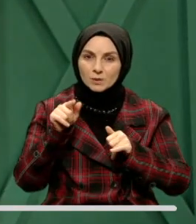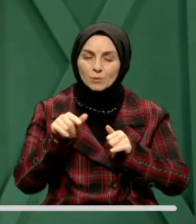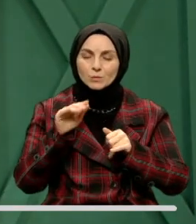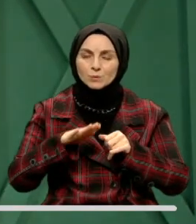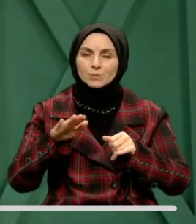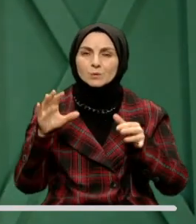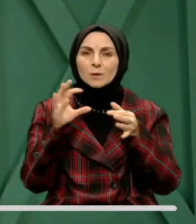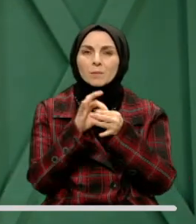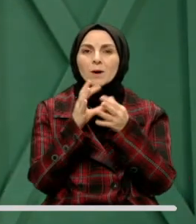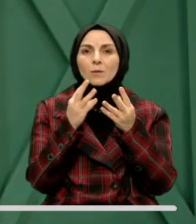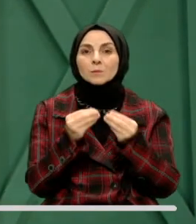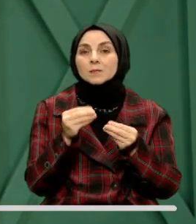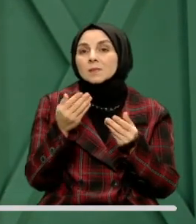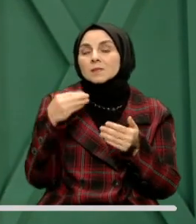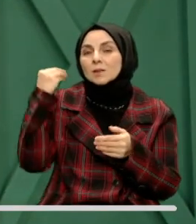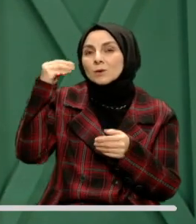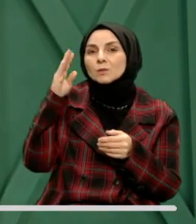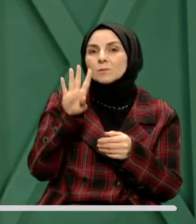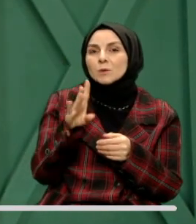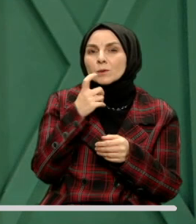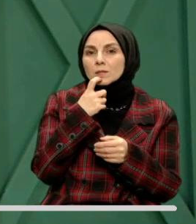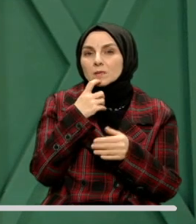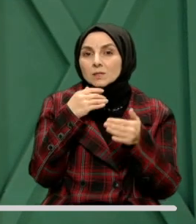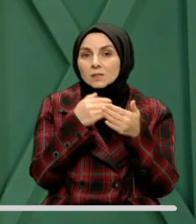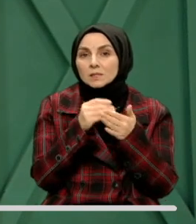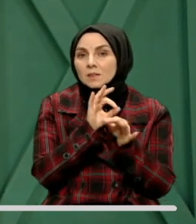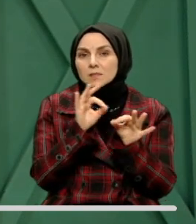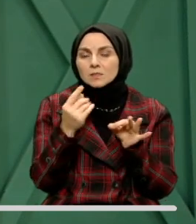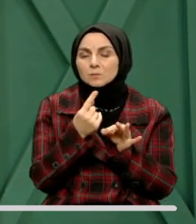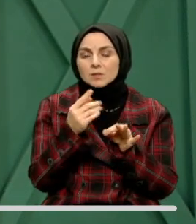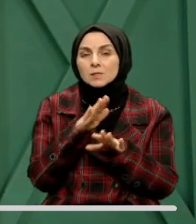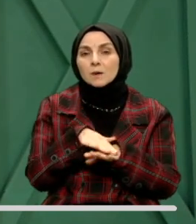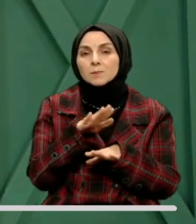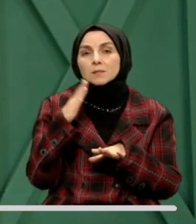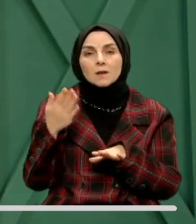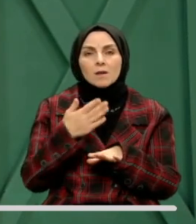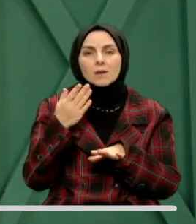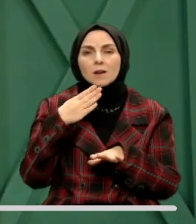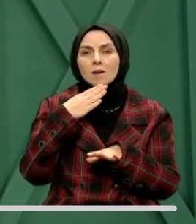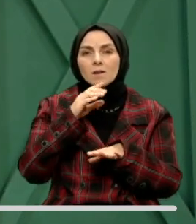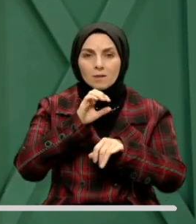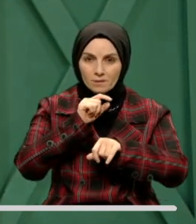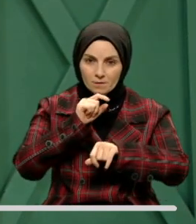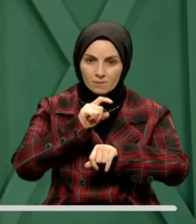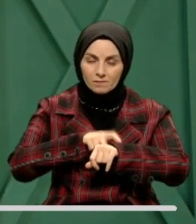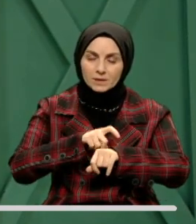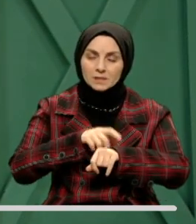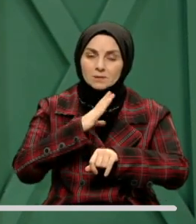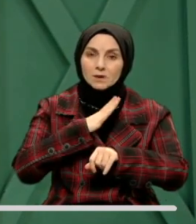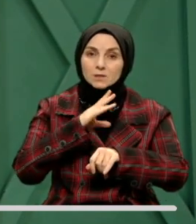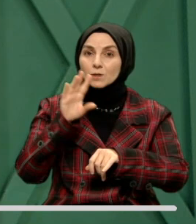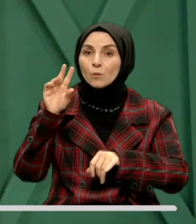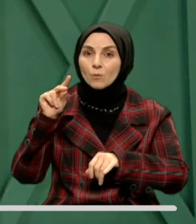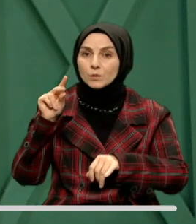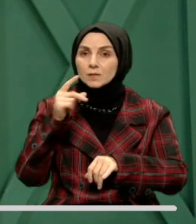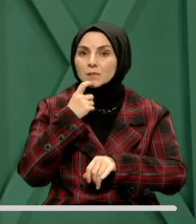kurmak. Hocam işte biz 4 yaşa kadar hiçbir şey yapmadık ama hala imkanın var, hala vaktin var. Ha, 12 yaşına geldi imkanı yok mu?